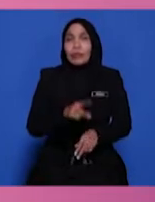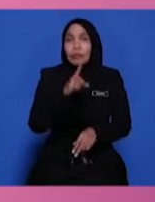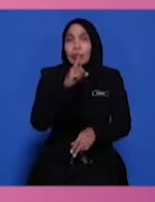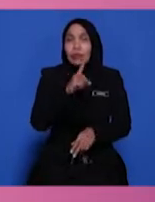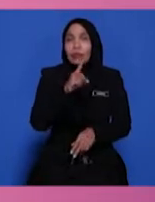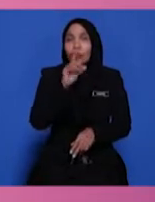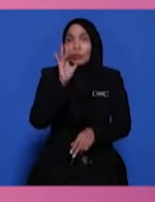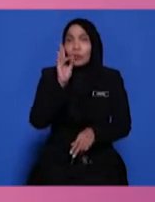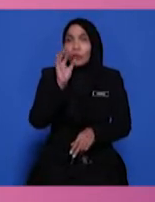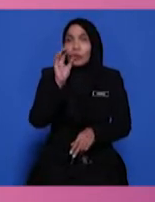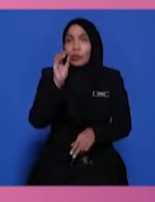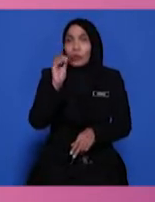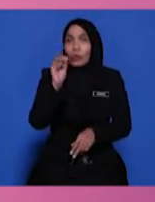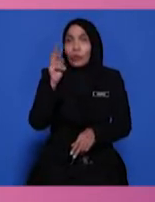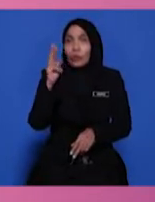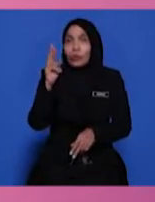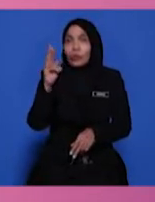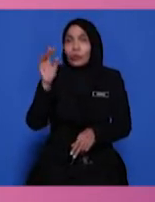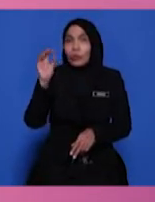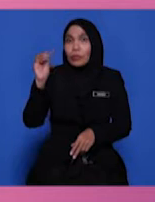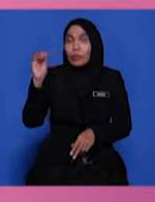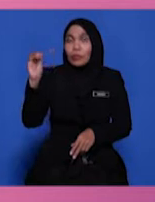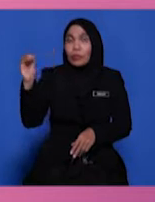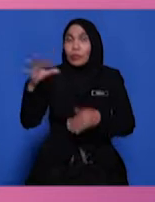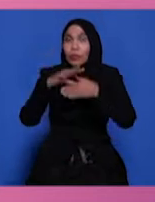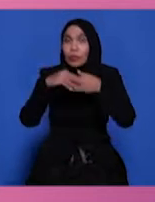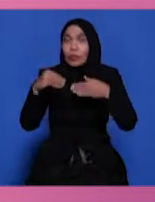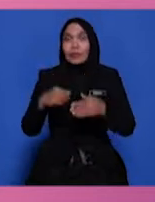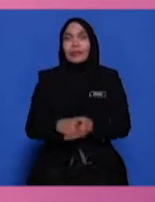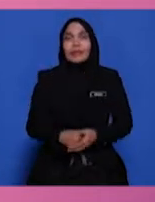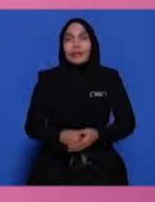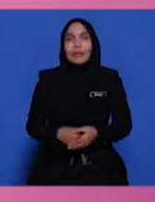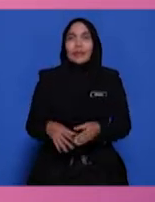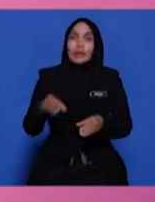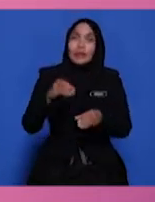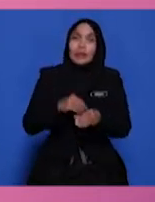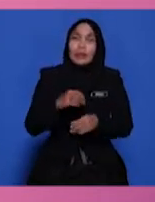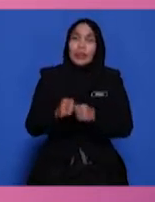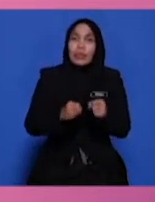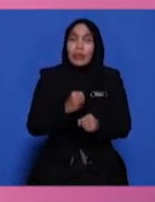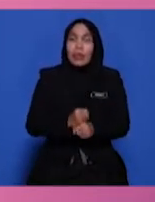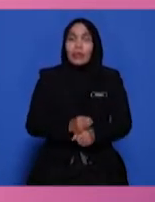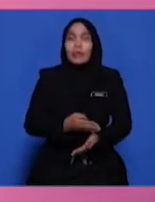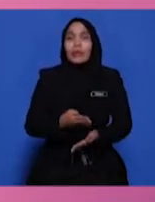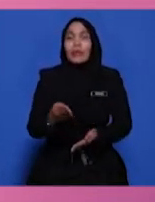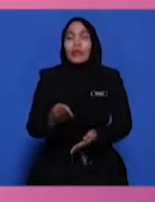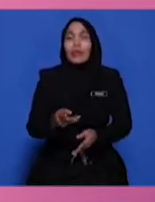RM170,000 dalam masa 18 tahun. Maka dalam setahun beliau perlu menyimpan sebanyak